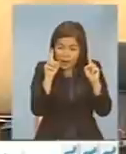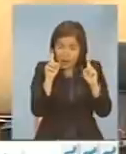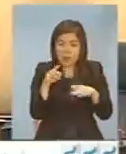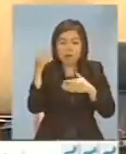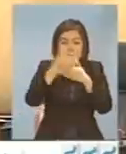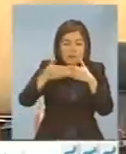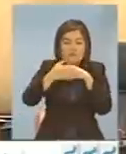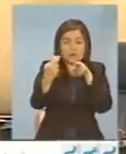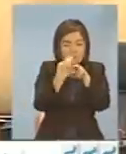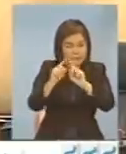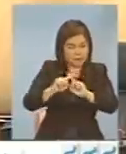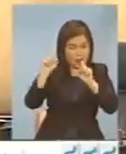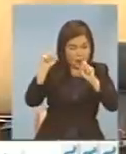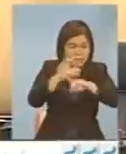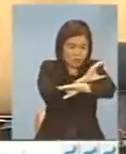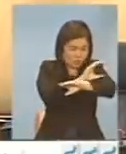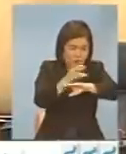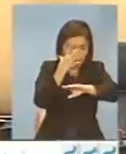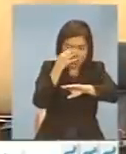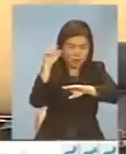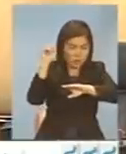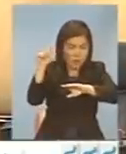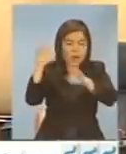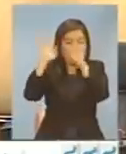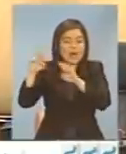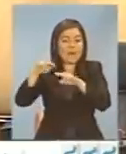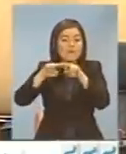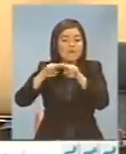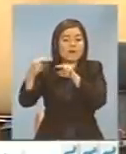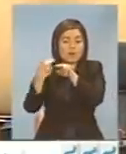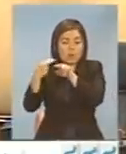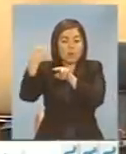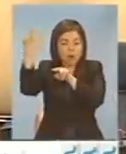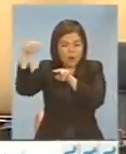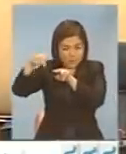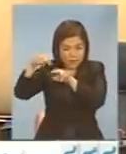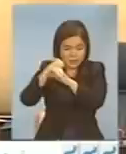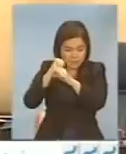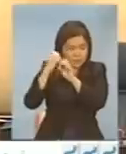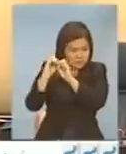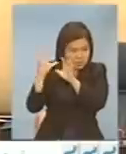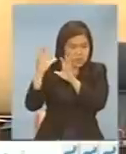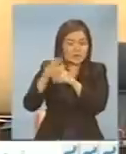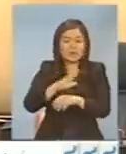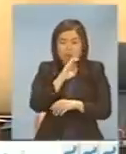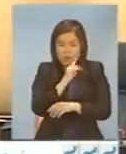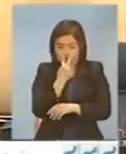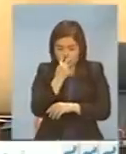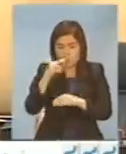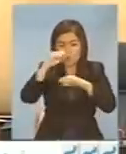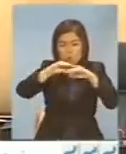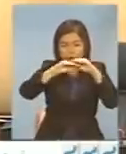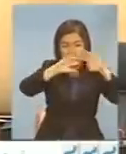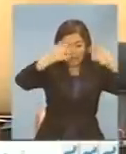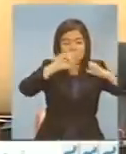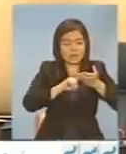ทางคู่ก็เป็นสาเหตุที่เราเอารถไฟทางคู่ทั่วประเทศก่อนครับอันนี้ก็เป็นโจทย์ที่ชัดเจนว่าถ้าดูในโครงการที่รัฐบาลเสนอนะ